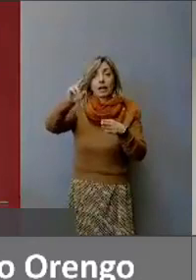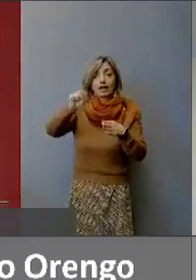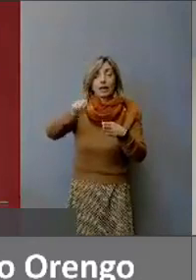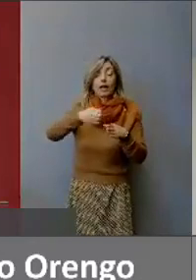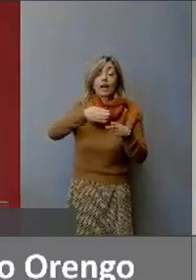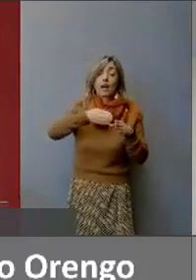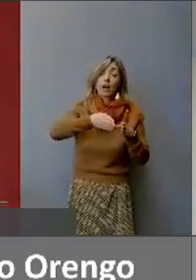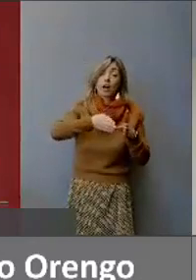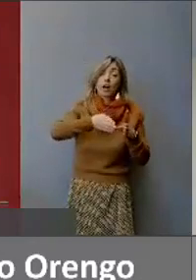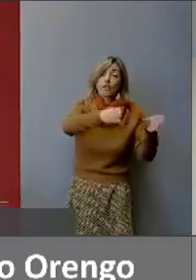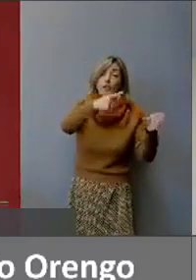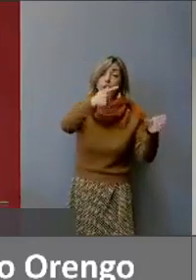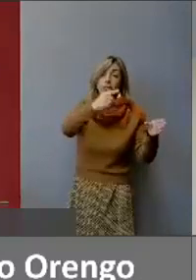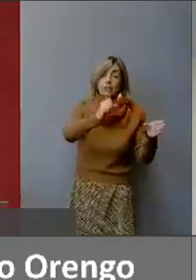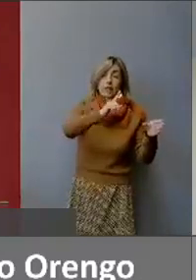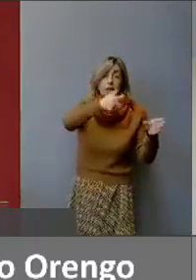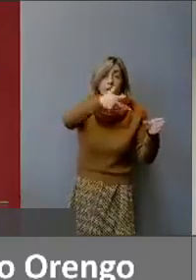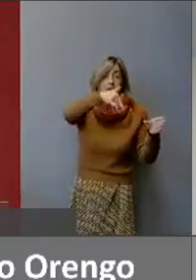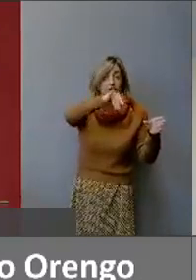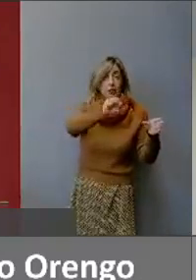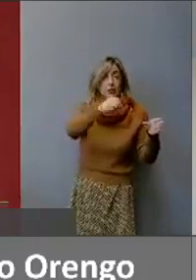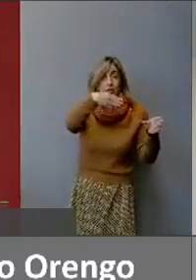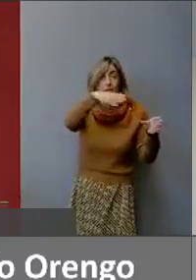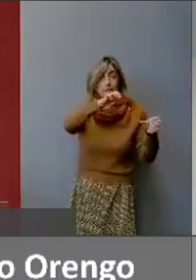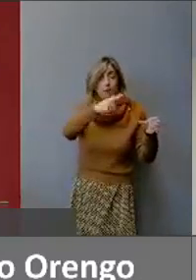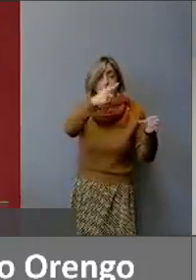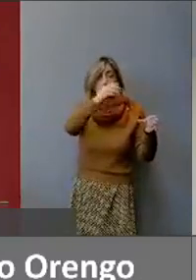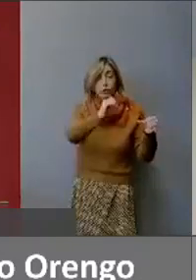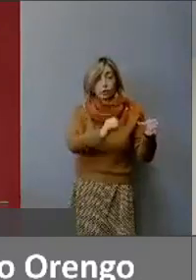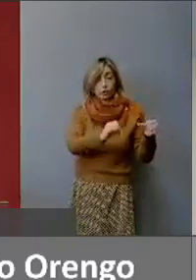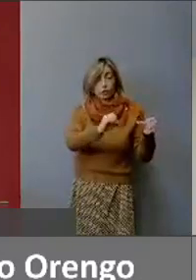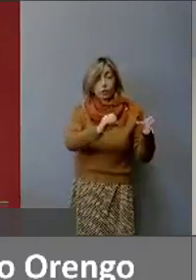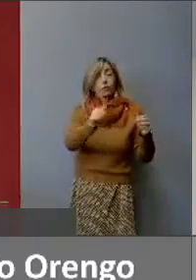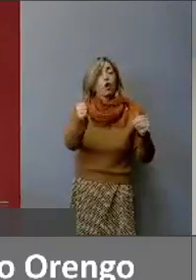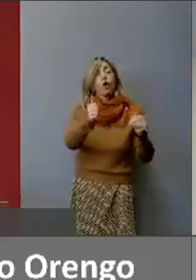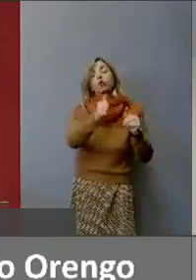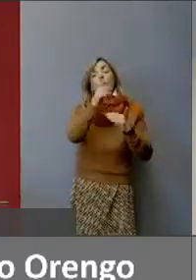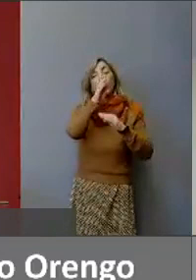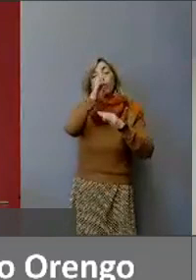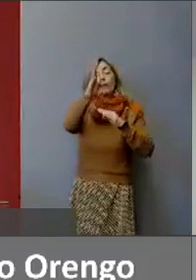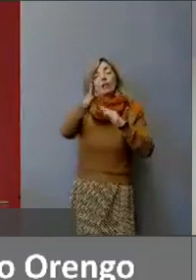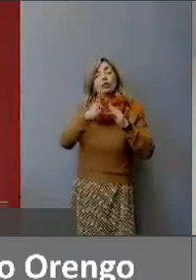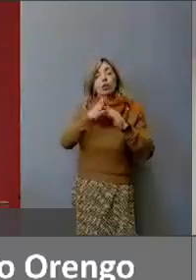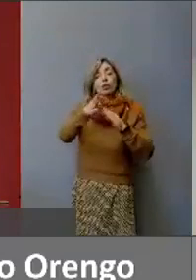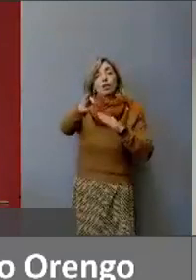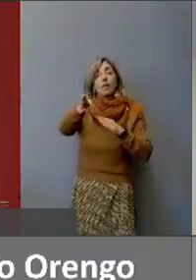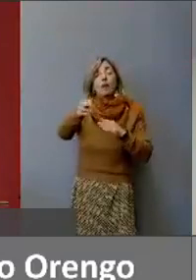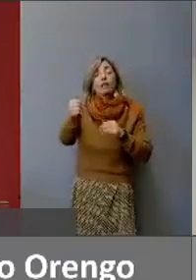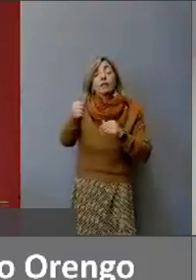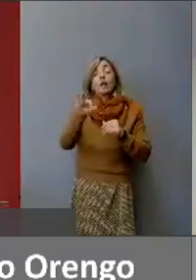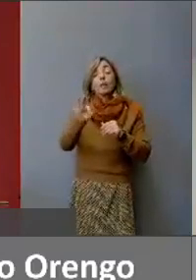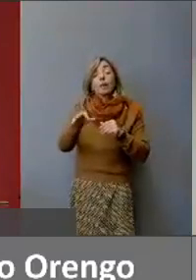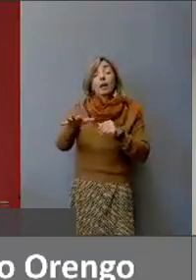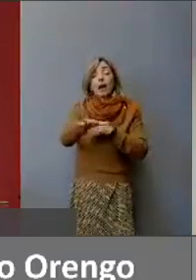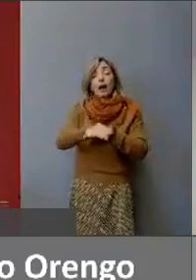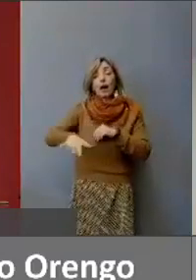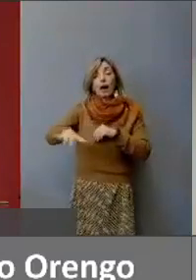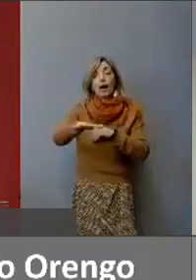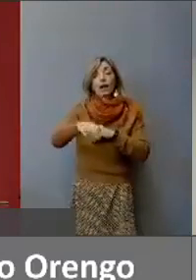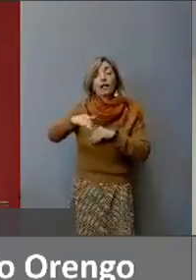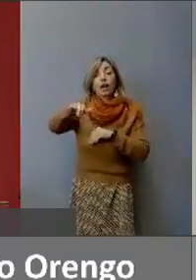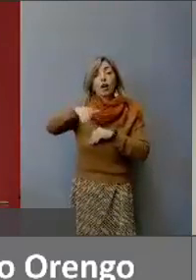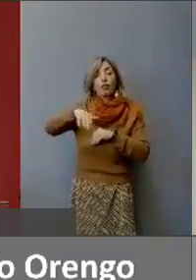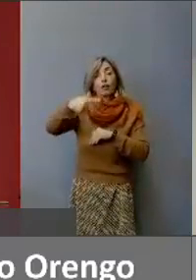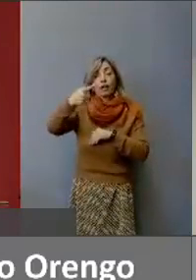invece valido solo per la direttiva levante nell'area di via timavo questa questa